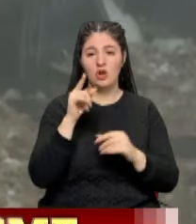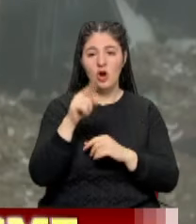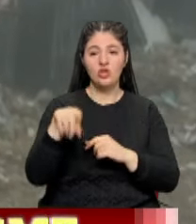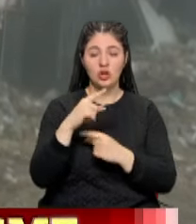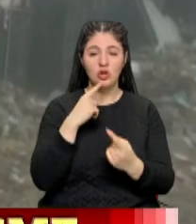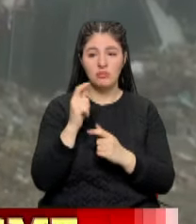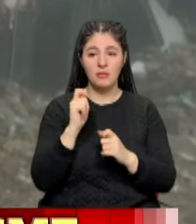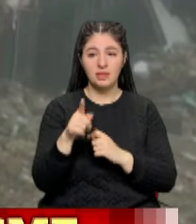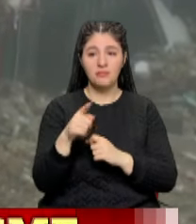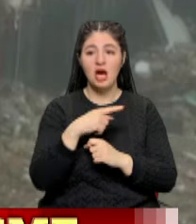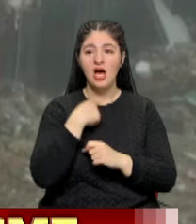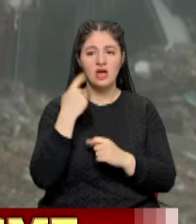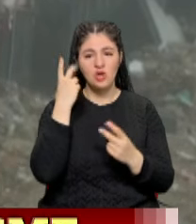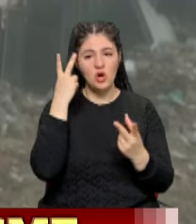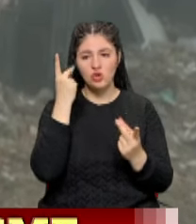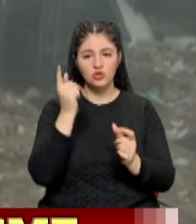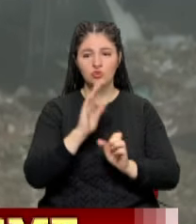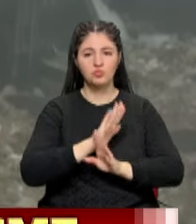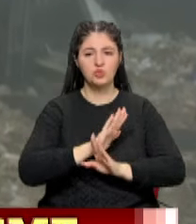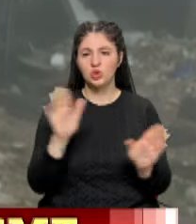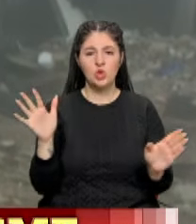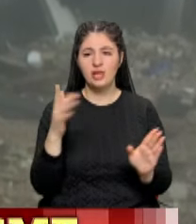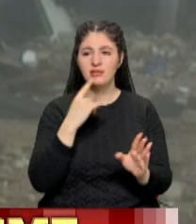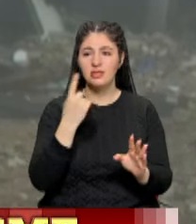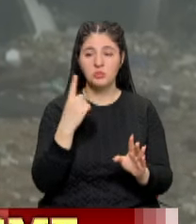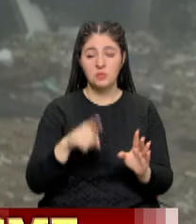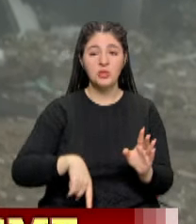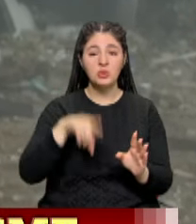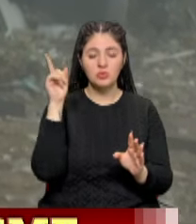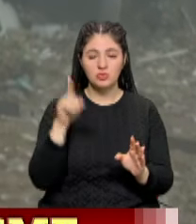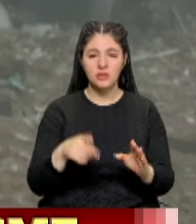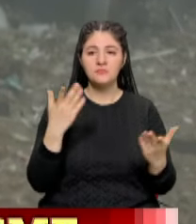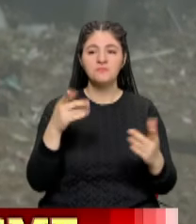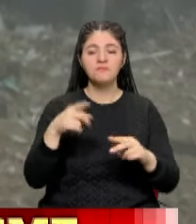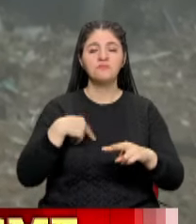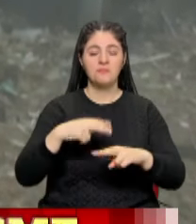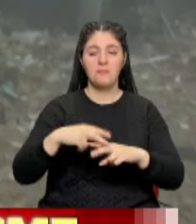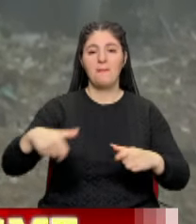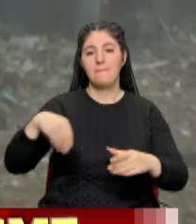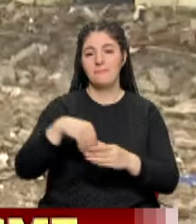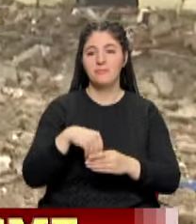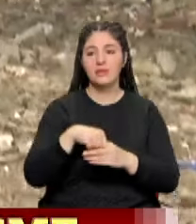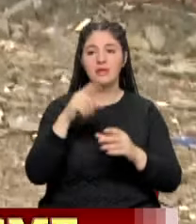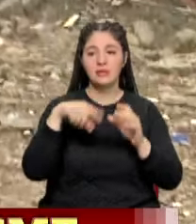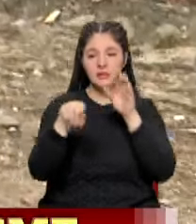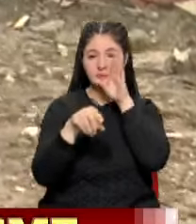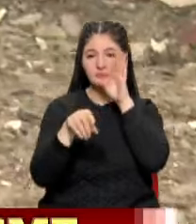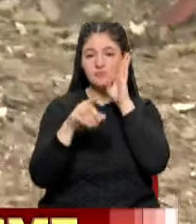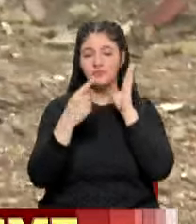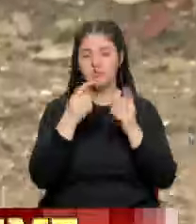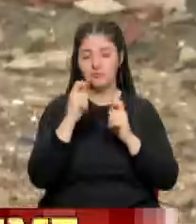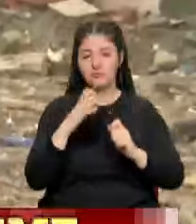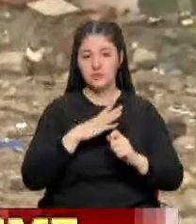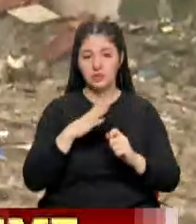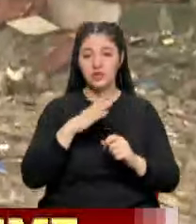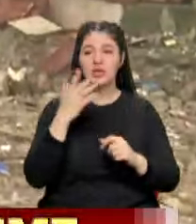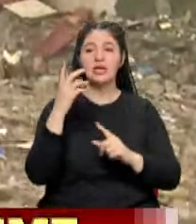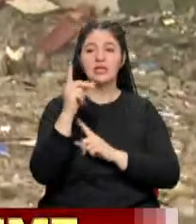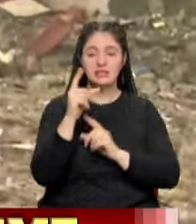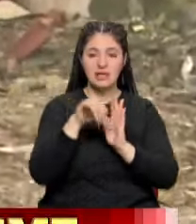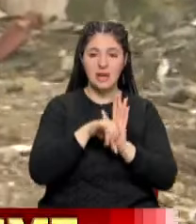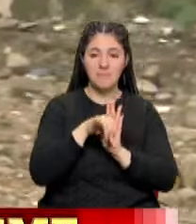onları da konuşalım. Asla unutmayacağız dediğimiz bir gün ve bu başlık altında da sizlerle konuşmak istiyoruz.